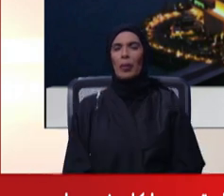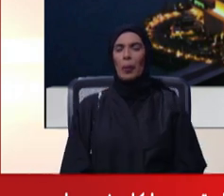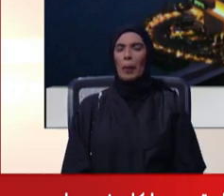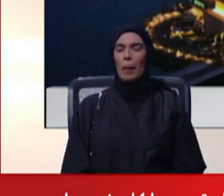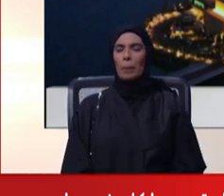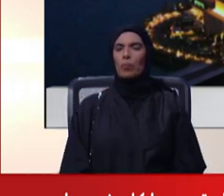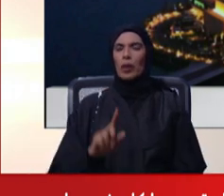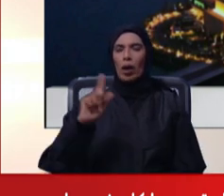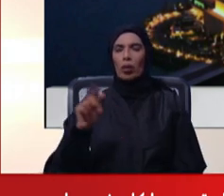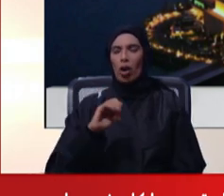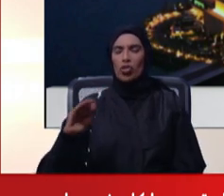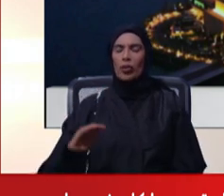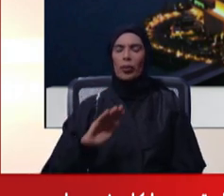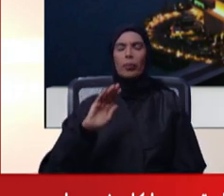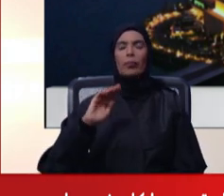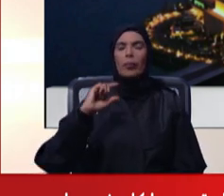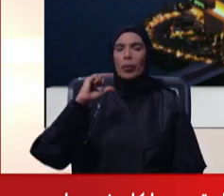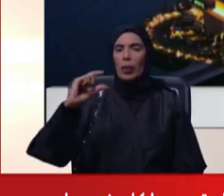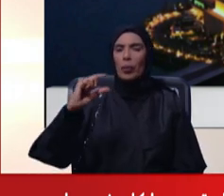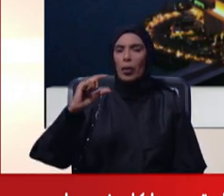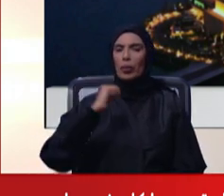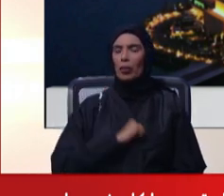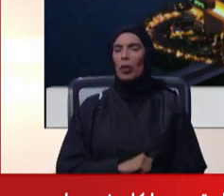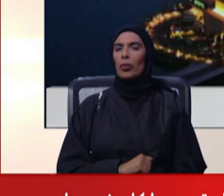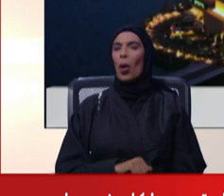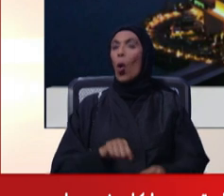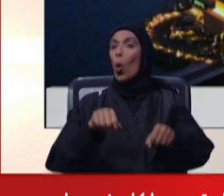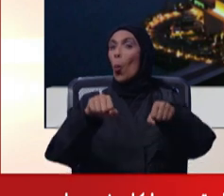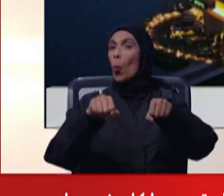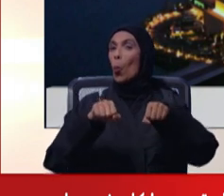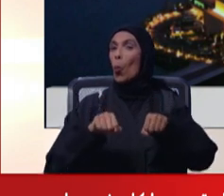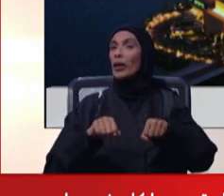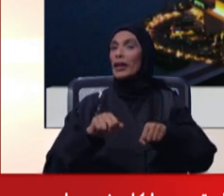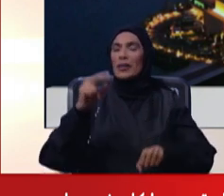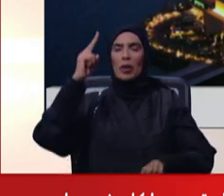السيد راشد بن كليب، وأنت مدير القضايا بوزارة التجارة والاستثمار بالمملكة